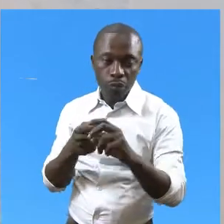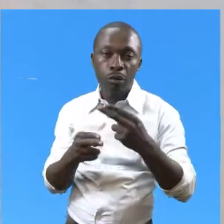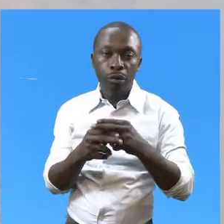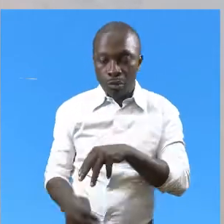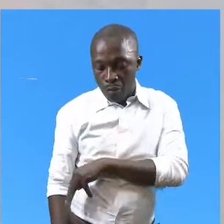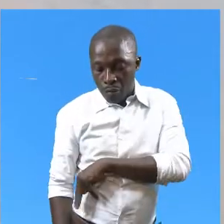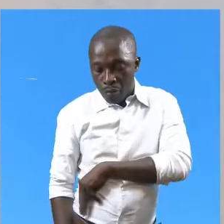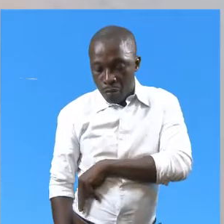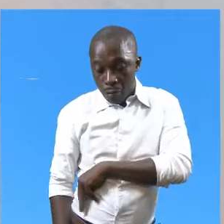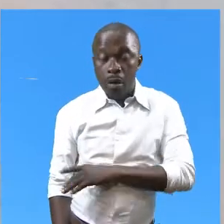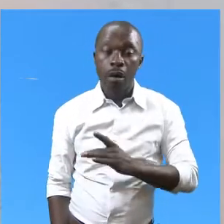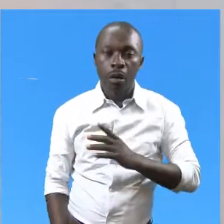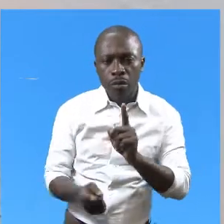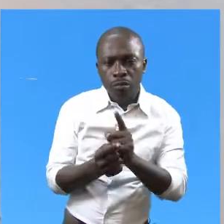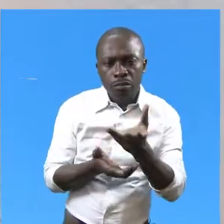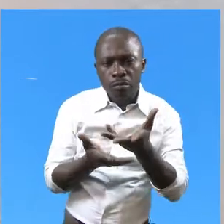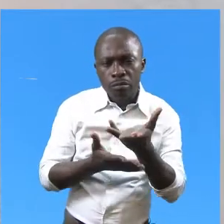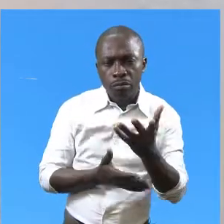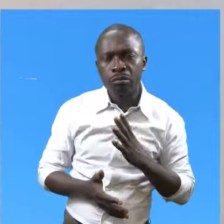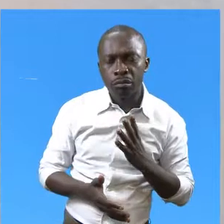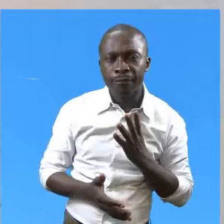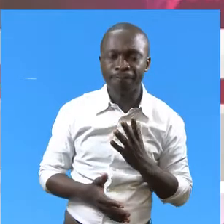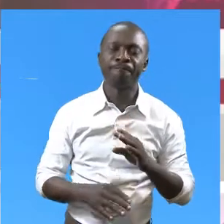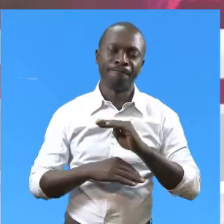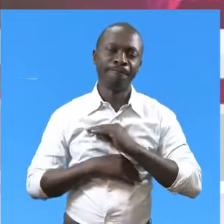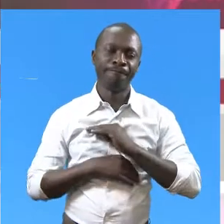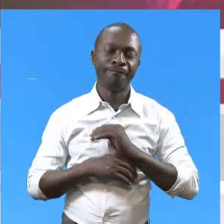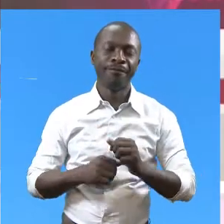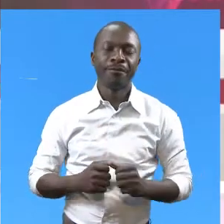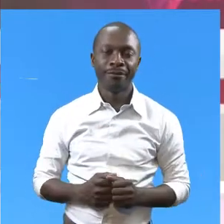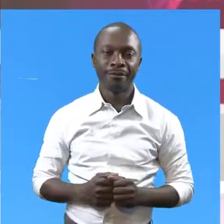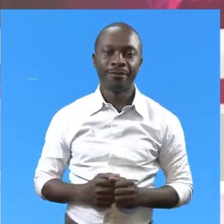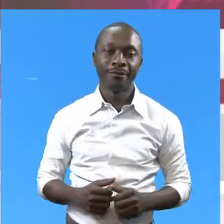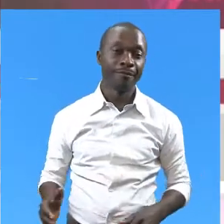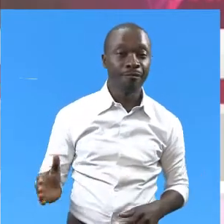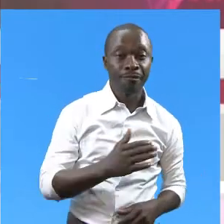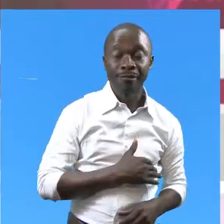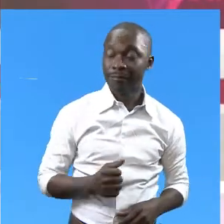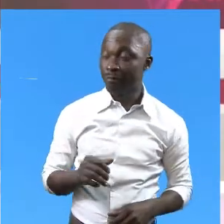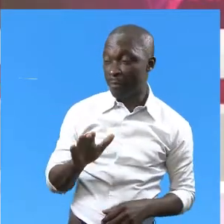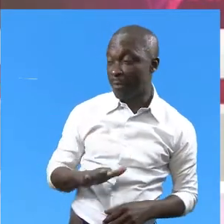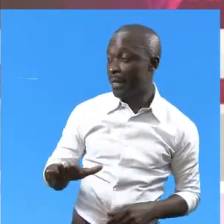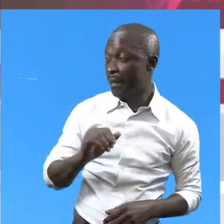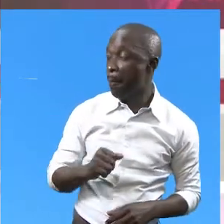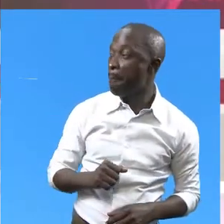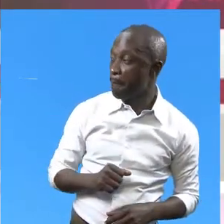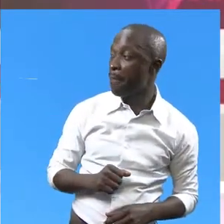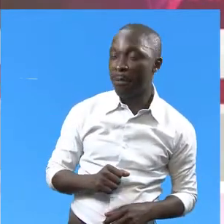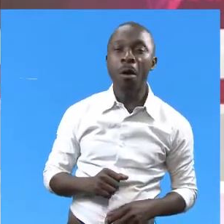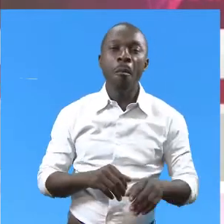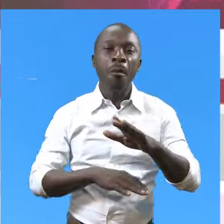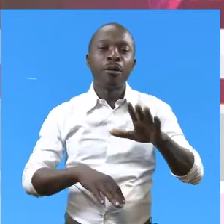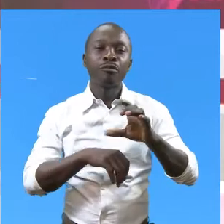que Samuel Eto'o fils se porte plutôt bien. Cameroun, le pays, enregistre